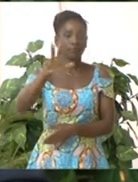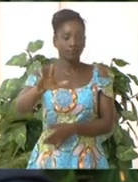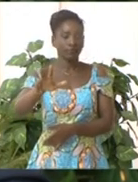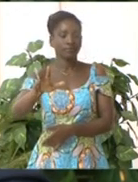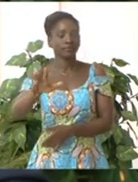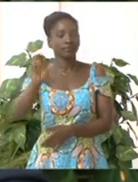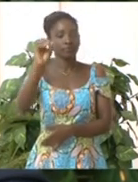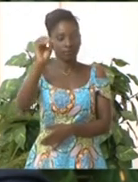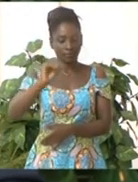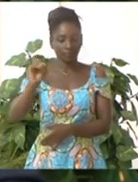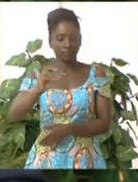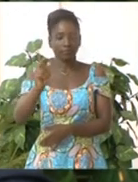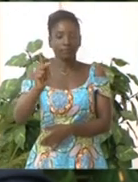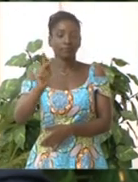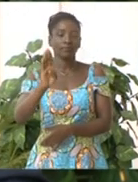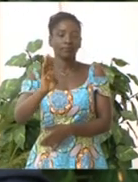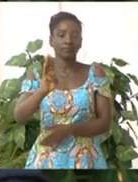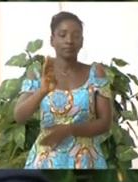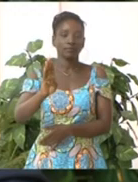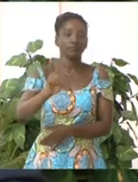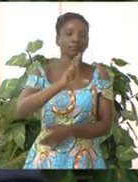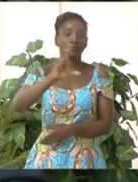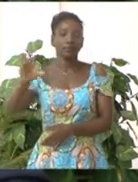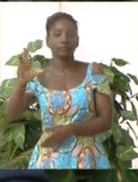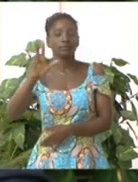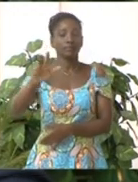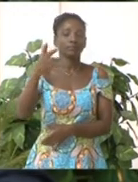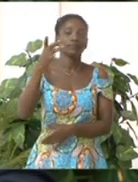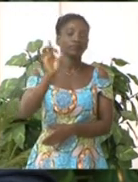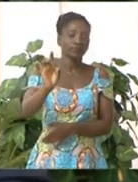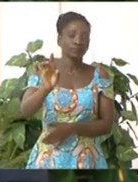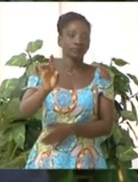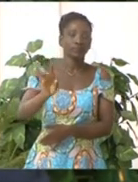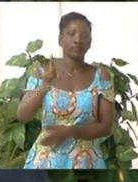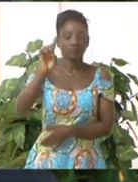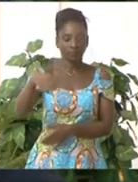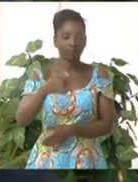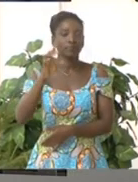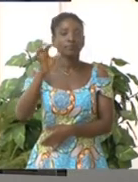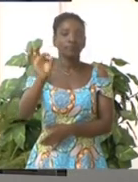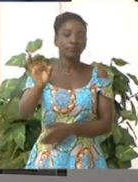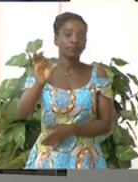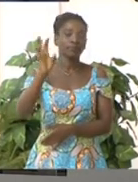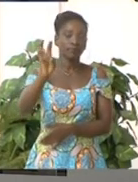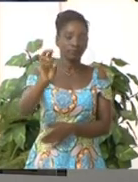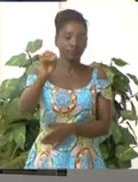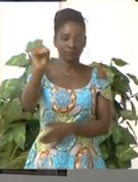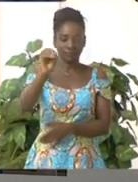kouadio konan bertin 338 voix soit 1,96 pour ça